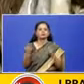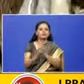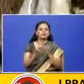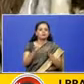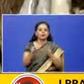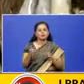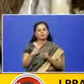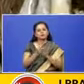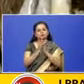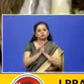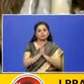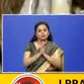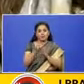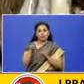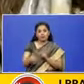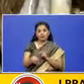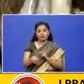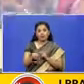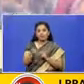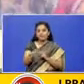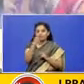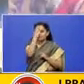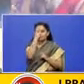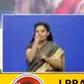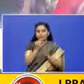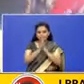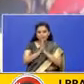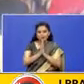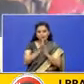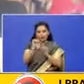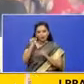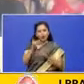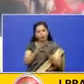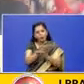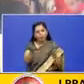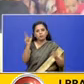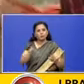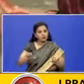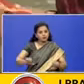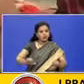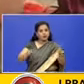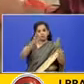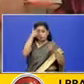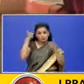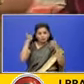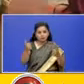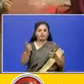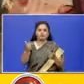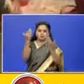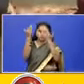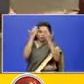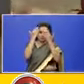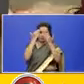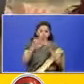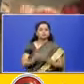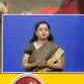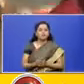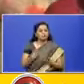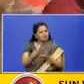छठ मैया सबकी समृद्धि, सबके कल्याण का आशीर्वाद दे।